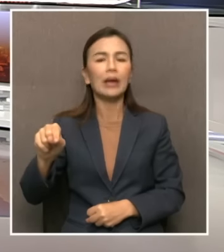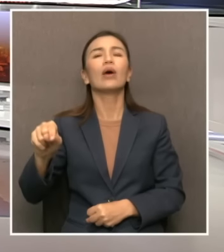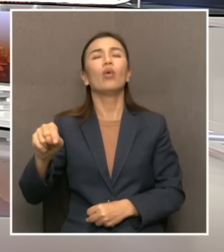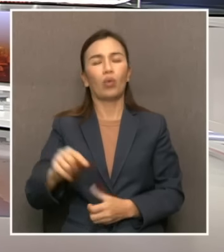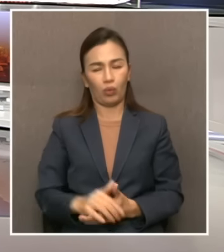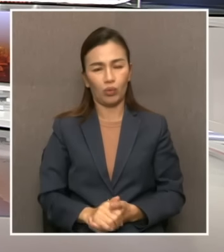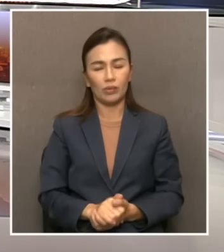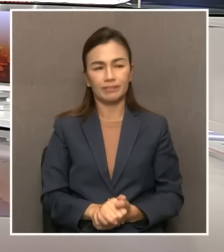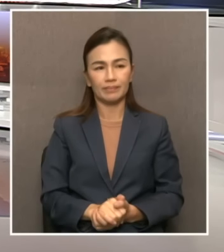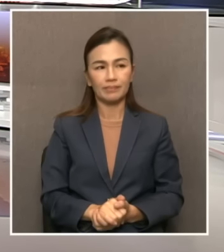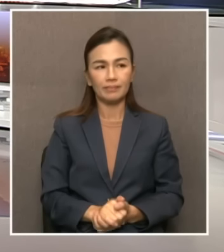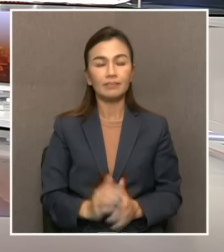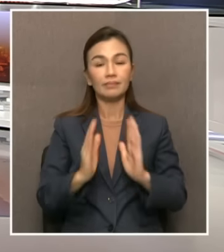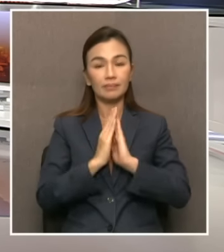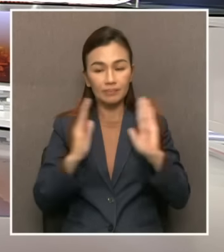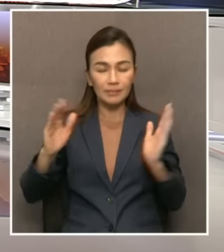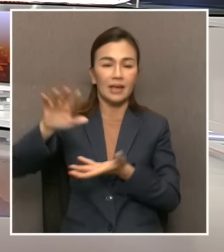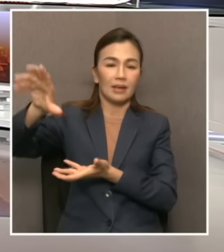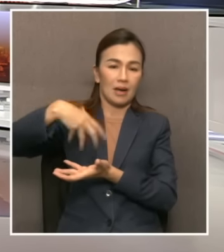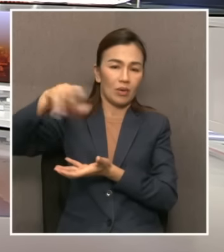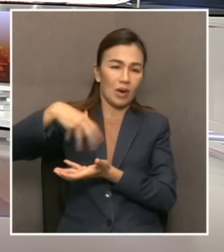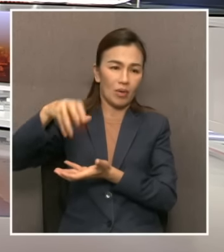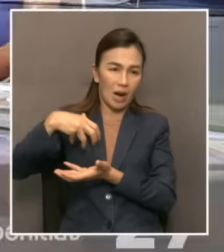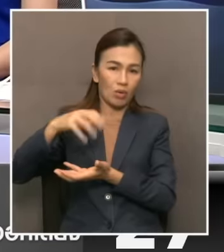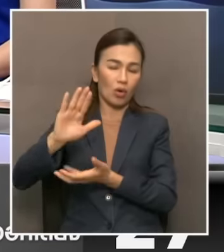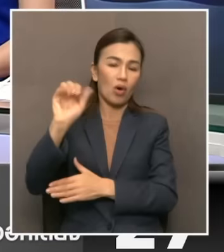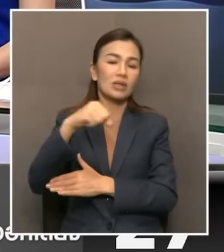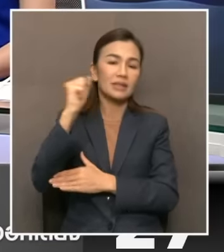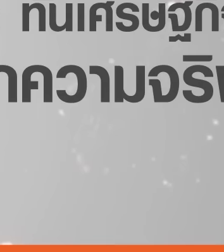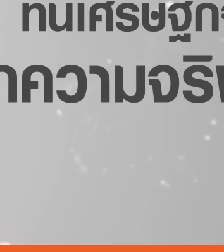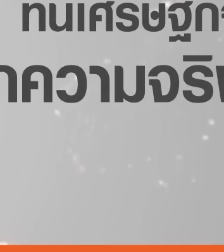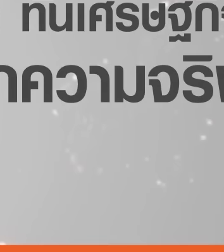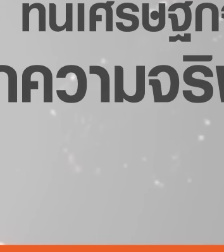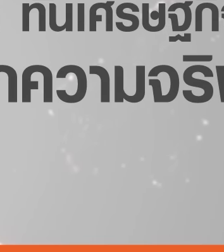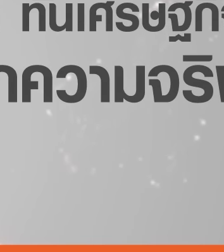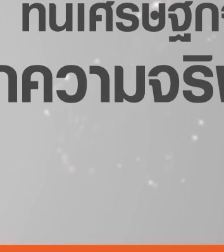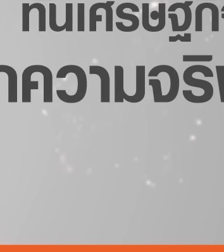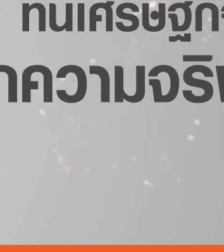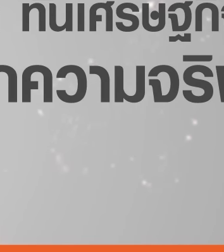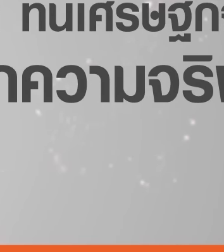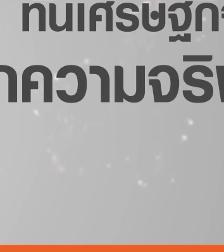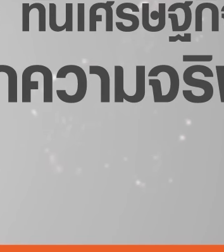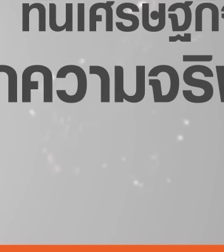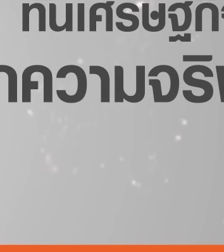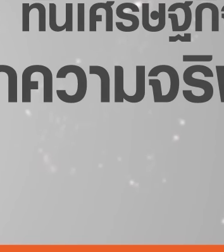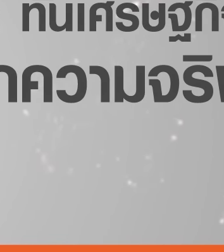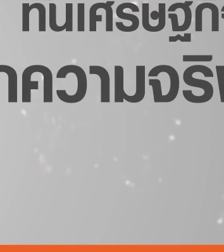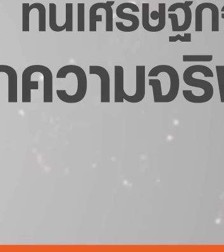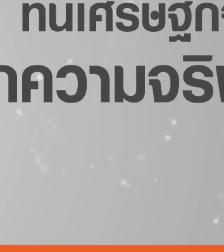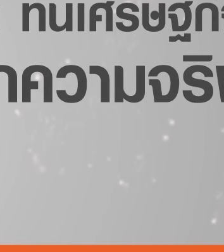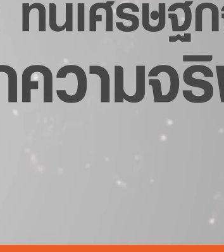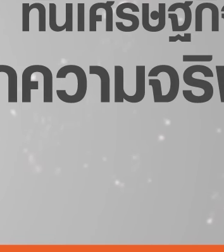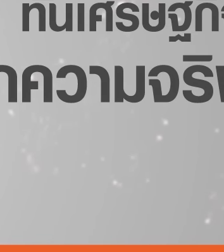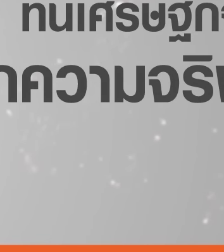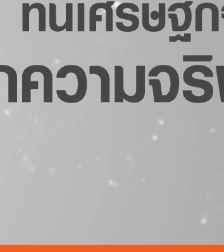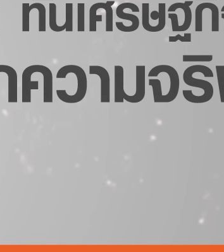อรวรรณพยัคฆ์ชาตินะคะก็รายงานบรรยากาศสดๆนะคะมาจากที่อาคารรัฐสภาด้วยค่ะ ขอบคุณที่ติดตามรับชมรายการ TNN News ข่าวเ